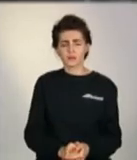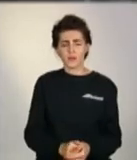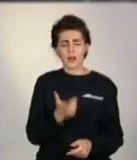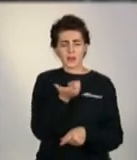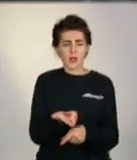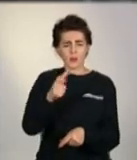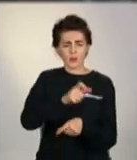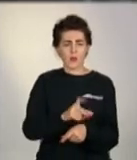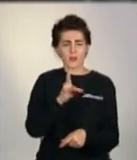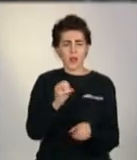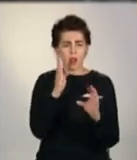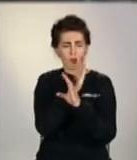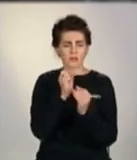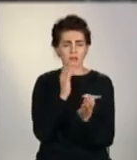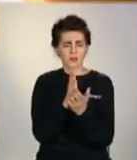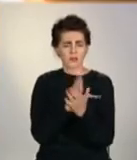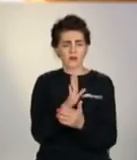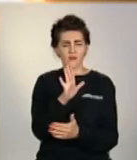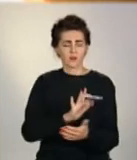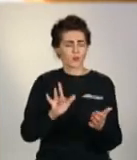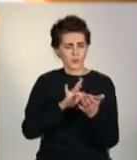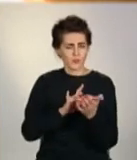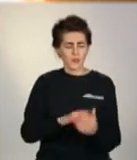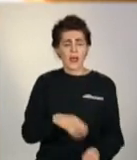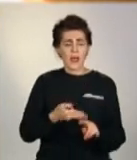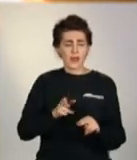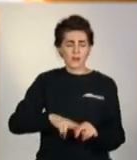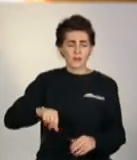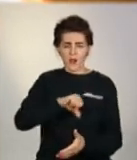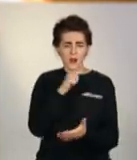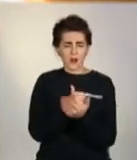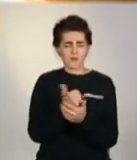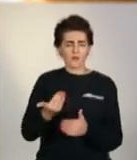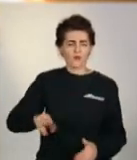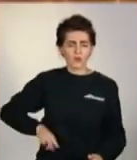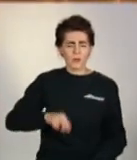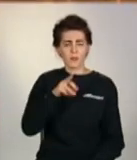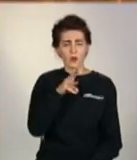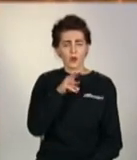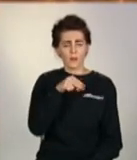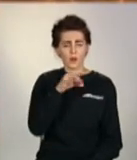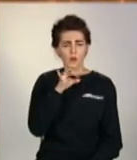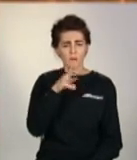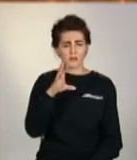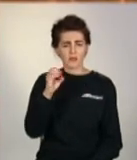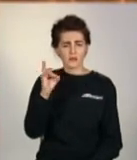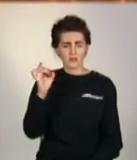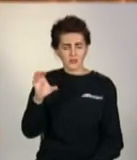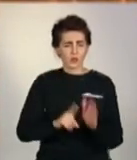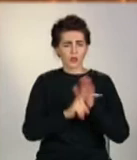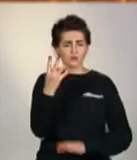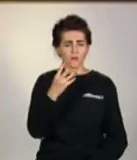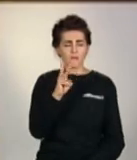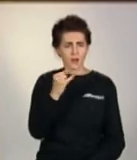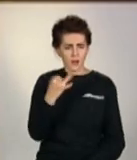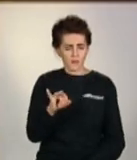нагрузку на экологичную составляющую города. Генеральний підрядник «Метінвестпромсервіс». Роботи стартували 4 травня. Нині